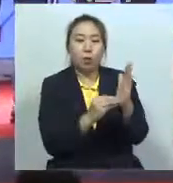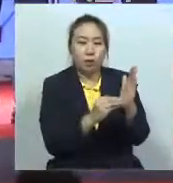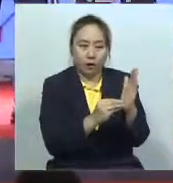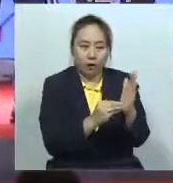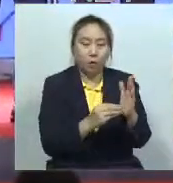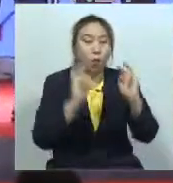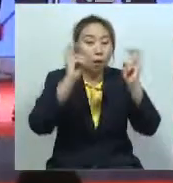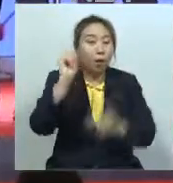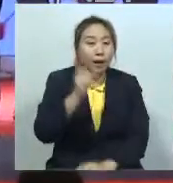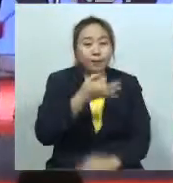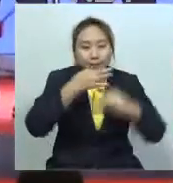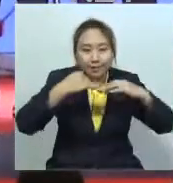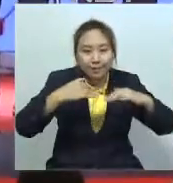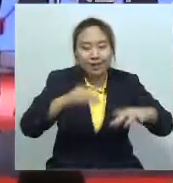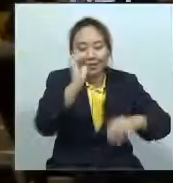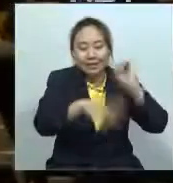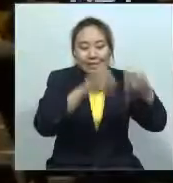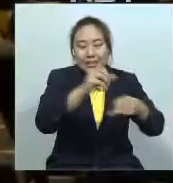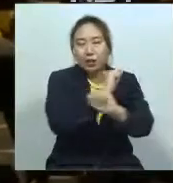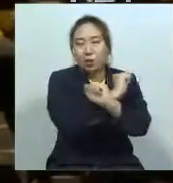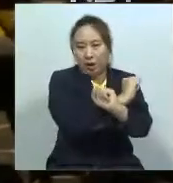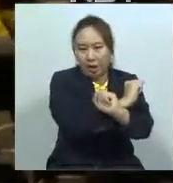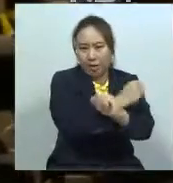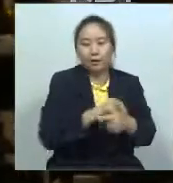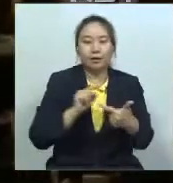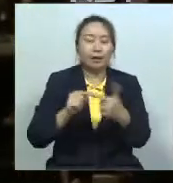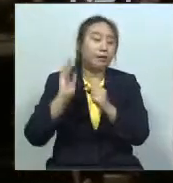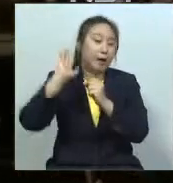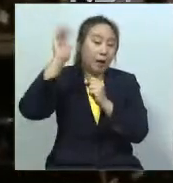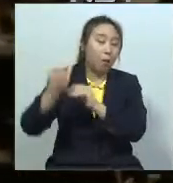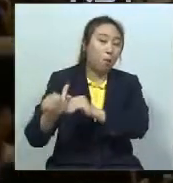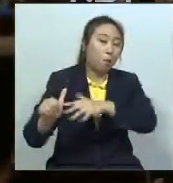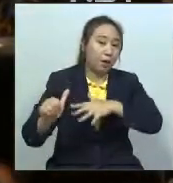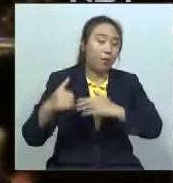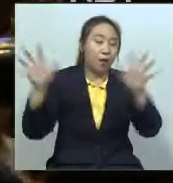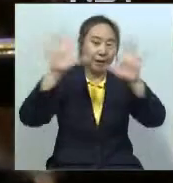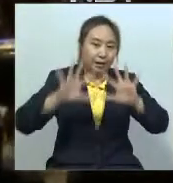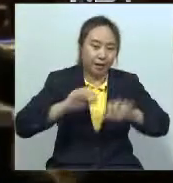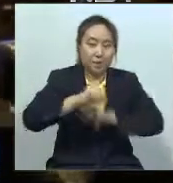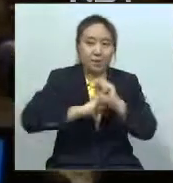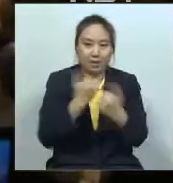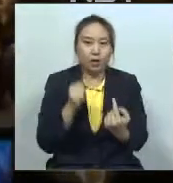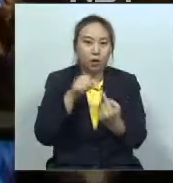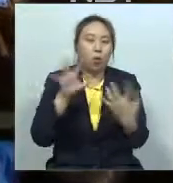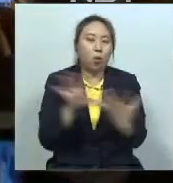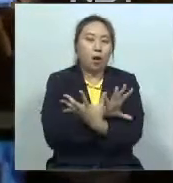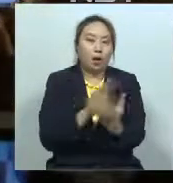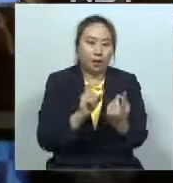การต่อต้านขยะทะเลในภูมิภาคอาเซียนแถลงการผู้นำอาเซียนว่าด้วยปีแห่งวัฒนธรรมอาเซียนพุทธศัก